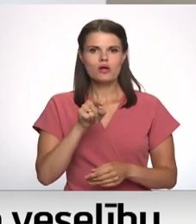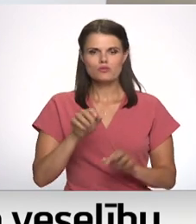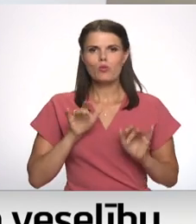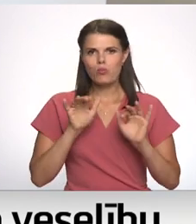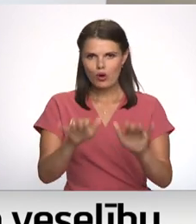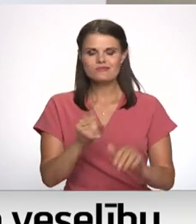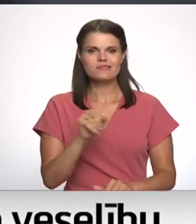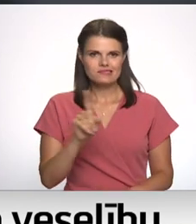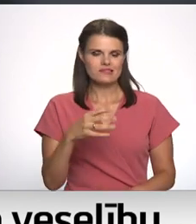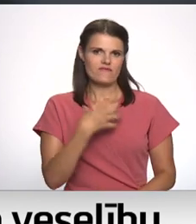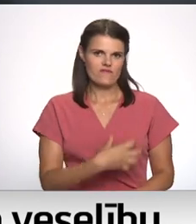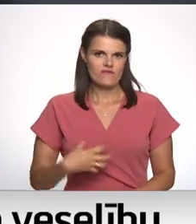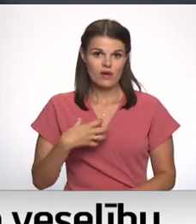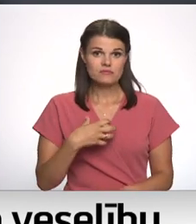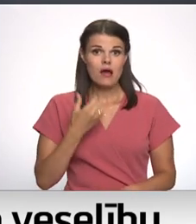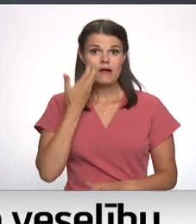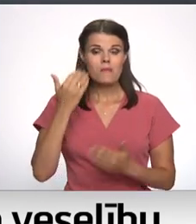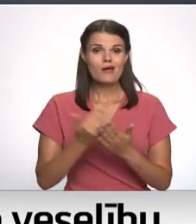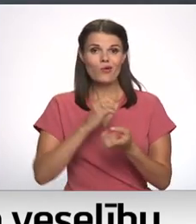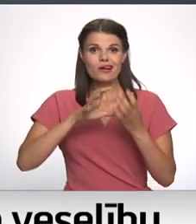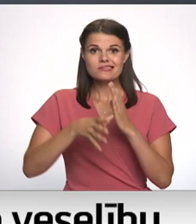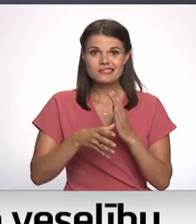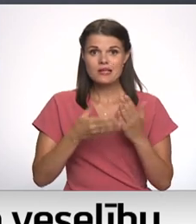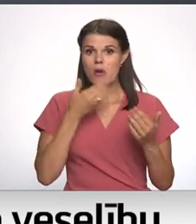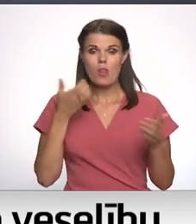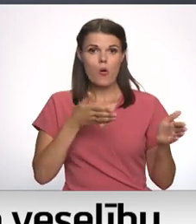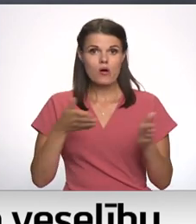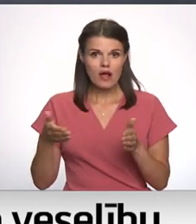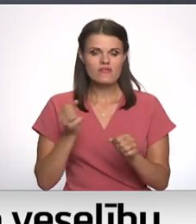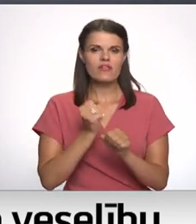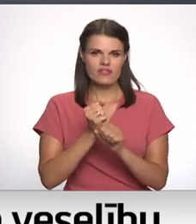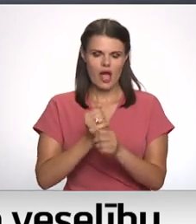ir vajadzīgi. Kamēr jaunā sistēma nebūs gatava, darbu